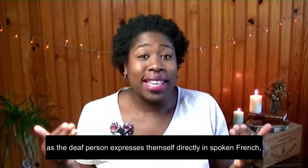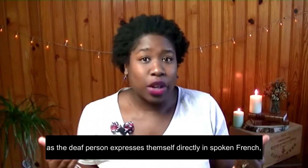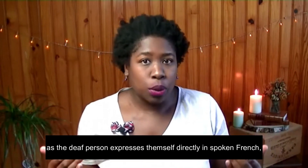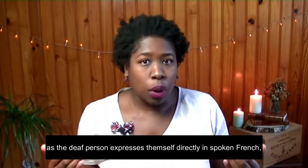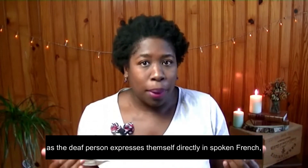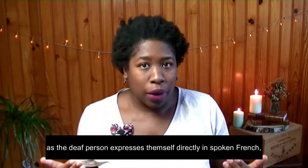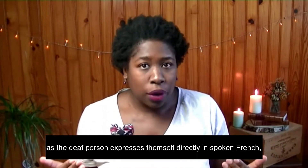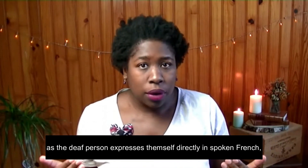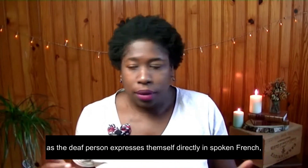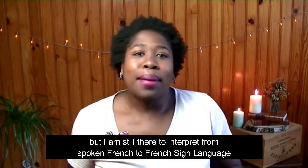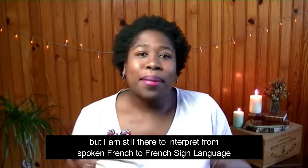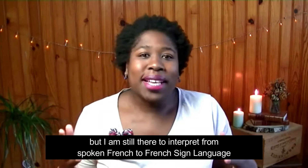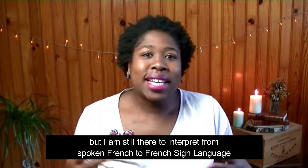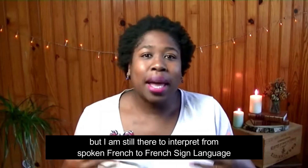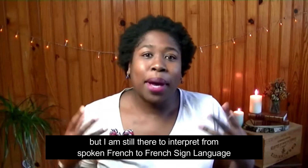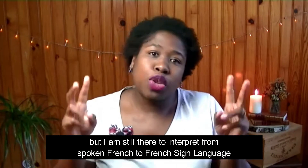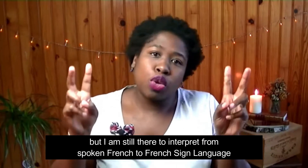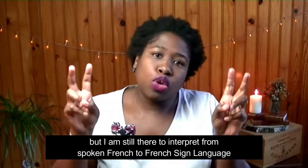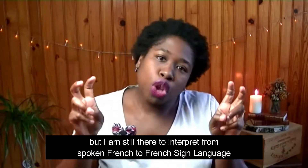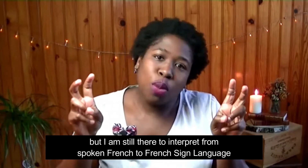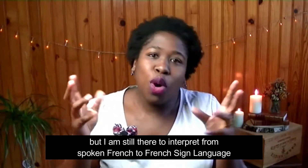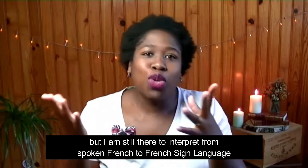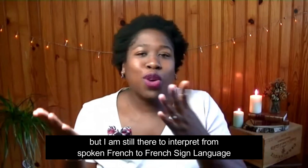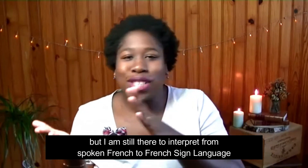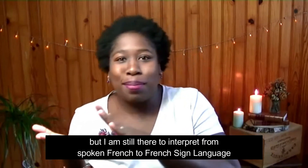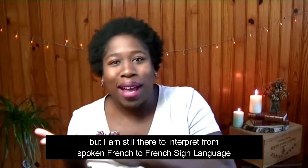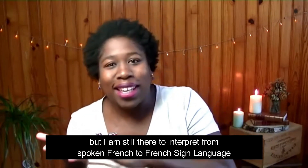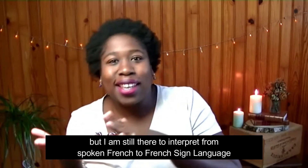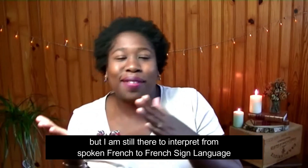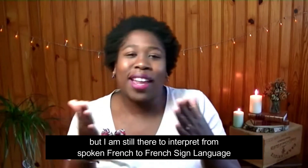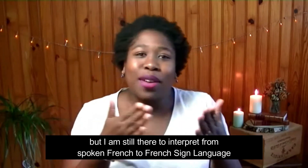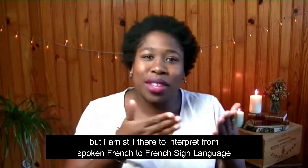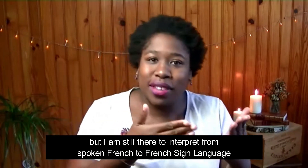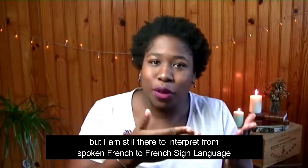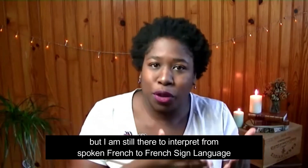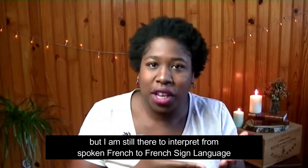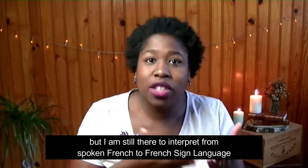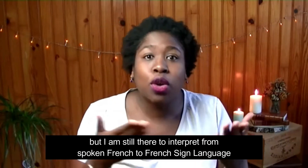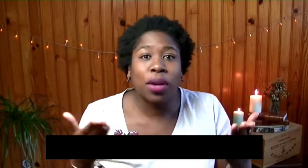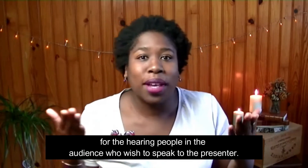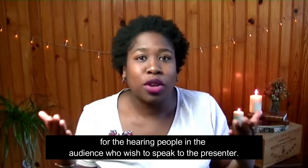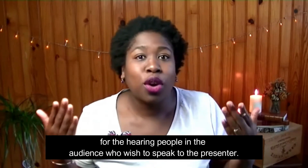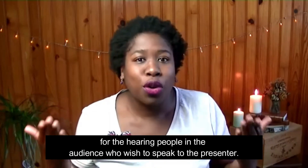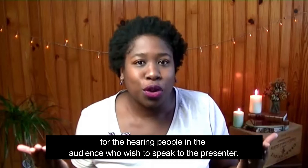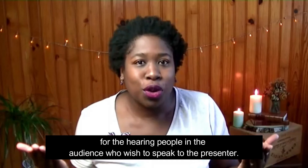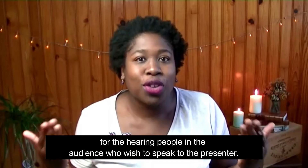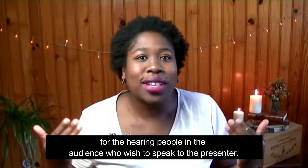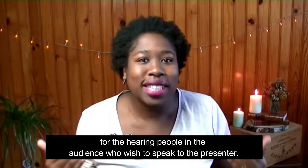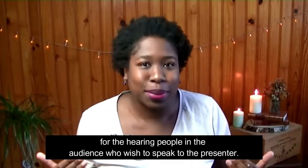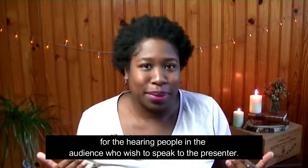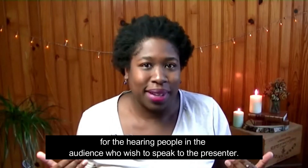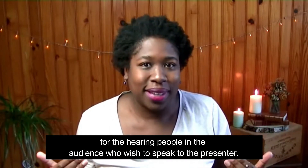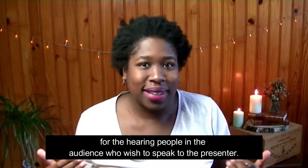s'exprime directement en parlant. Mais j'interprète seulement du français parlé vers la langue des signes française quand les personnes